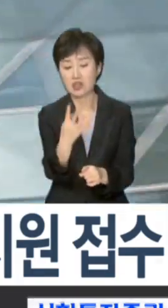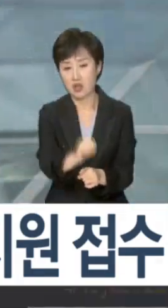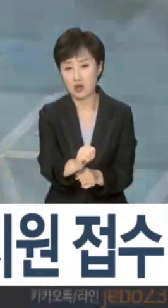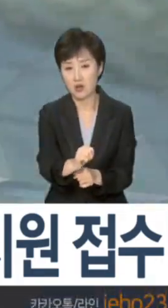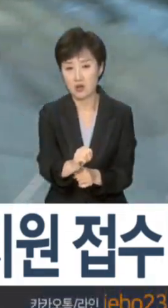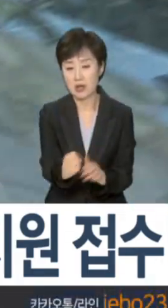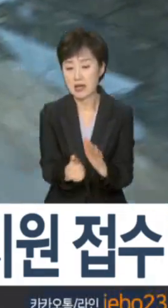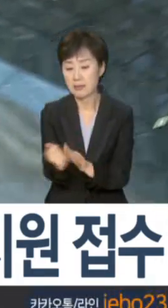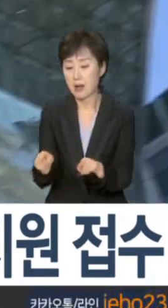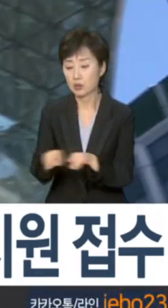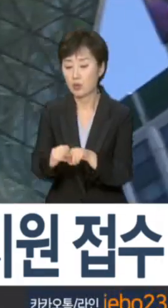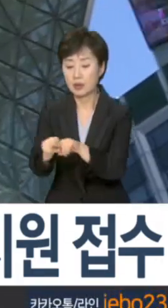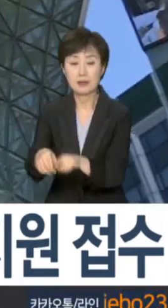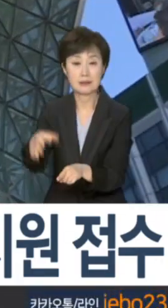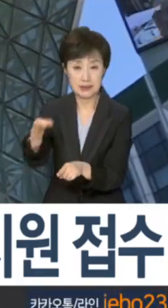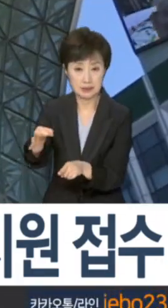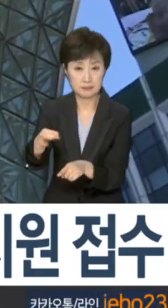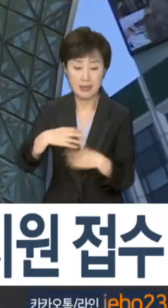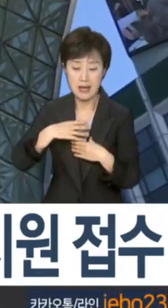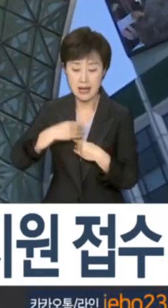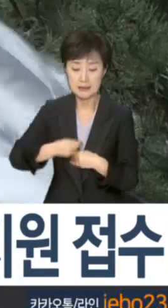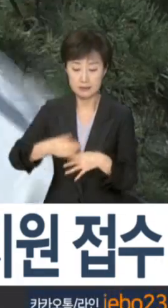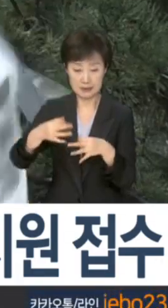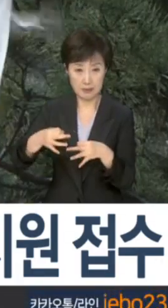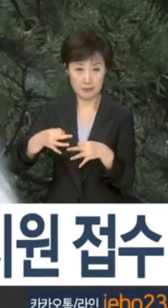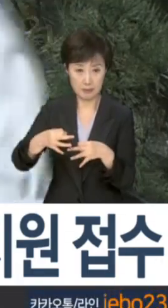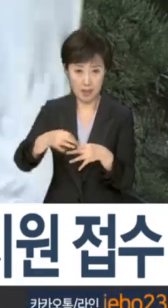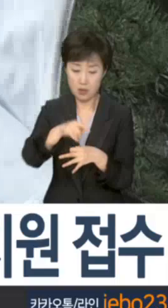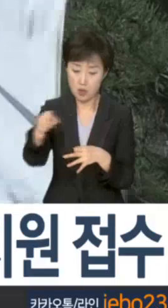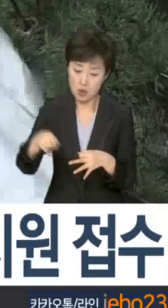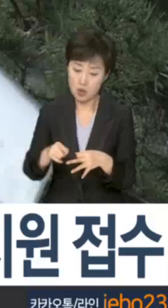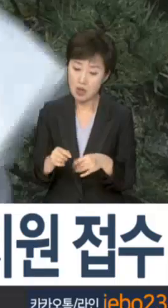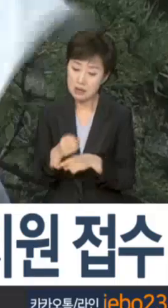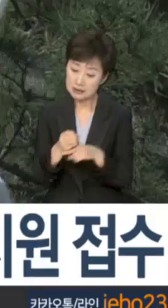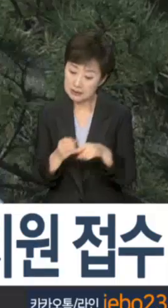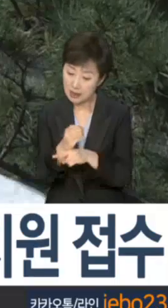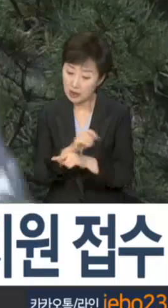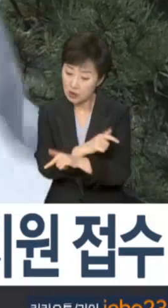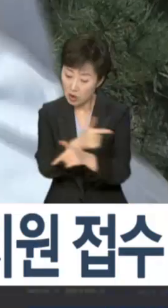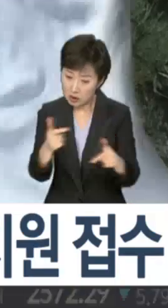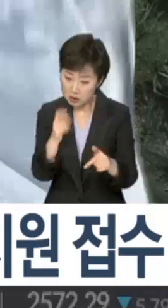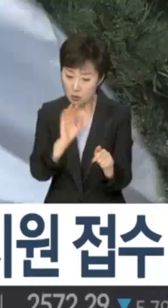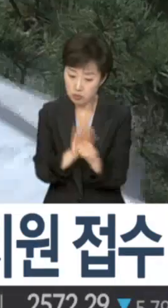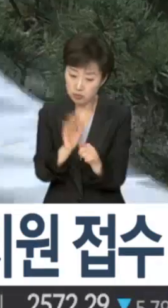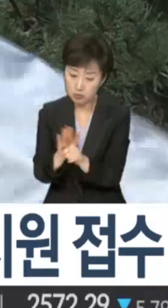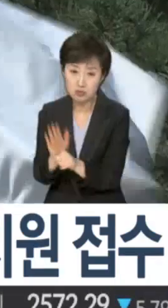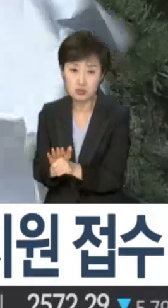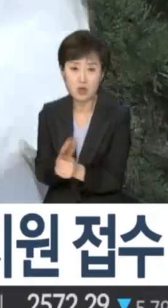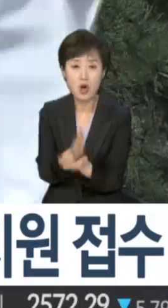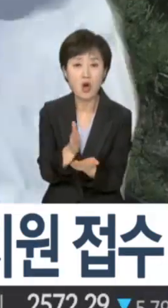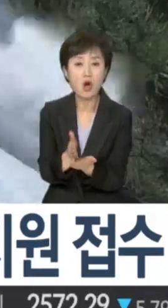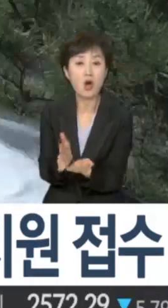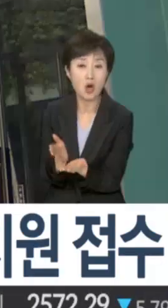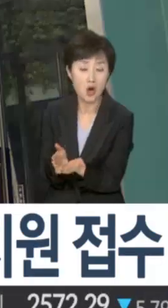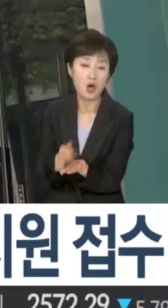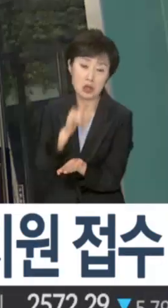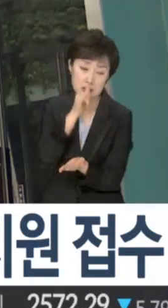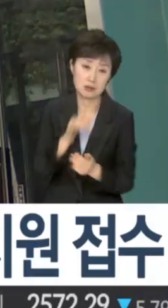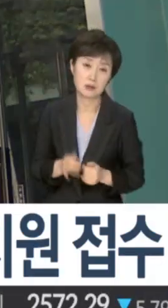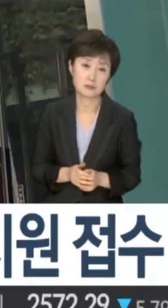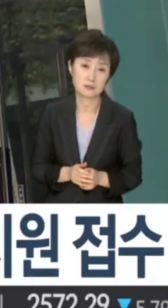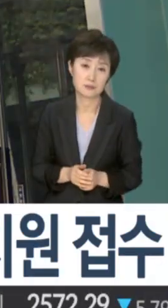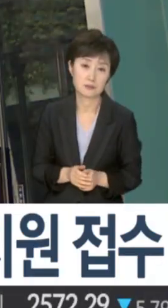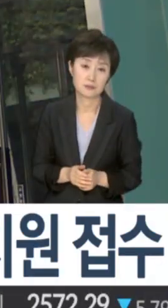희망 동행 자금 안심 금리 자금 2.0 등 변동 금리 금리 보전 자금 1조 5천억원 규모입니다